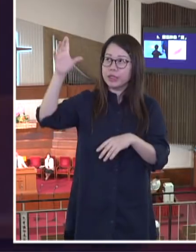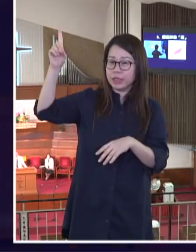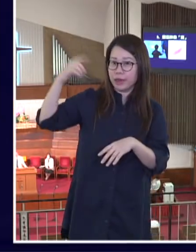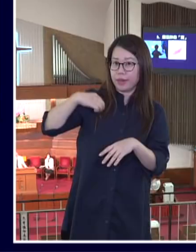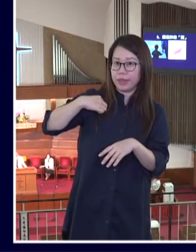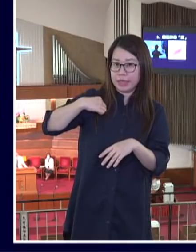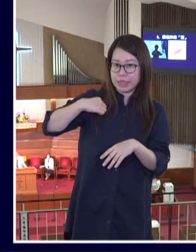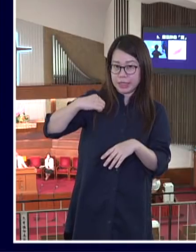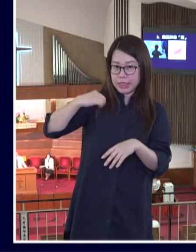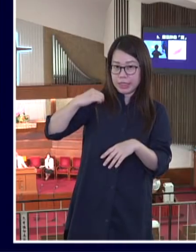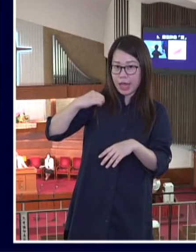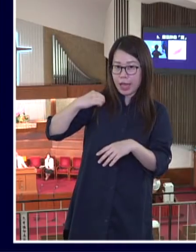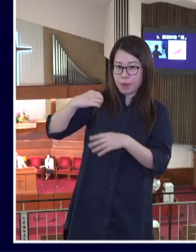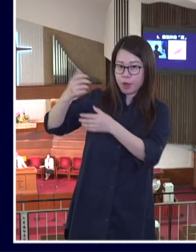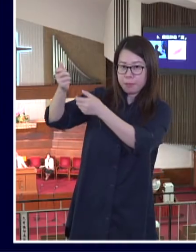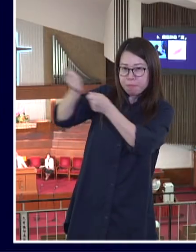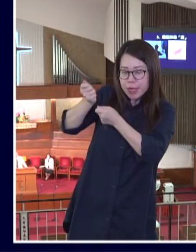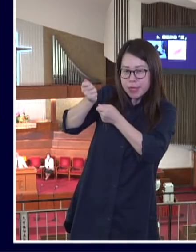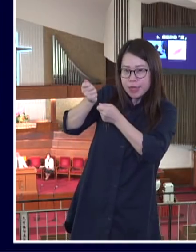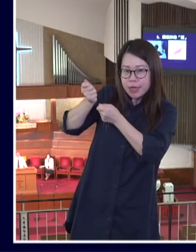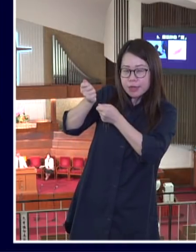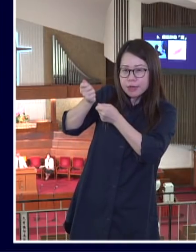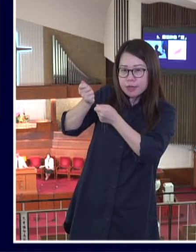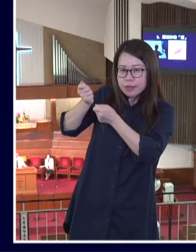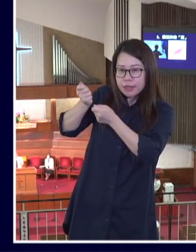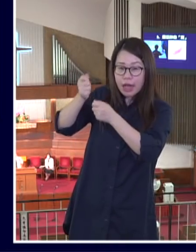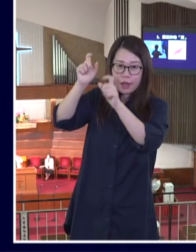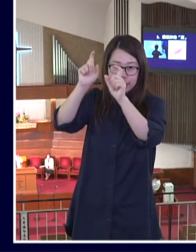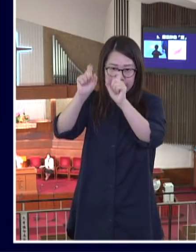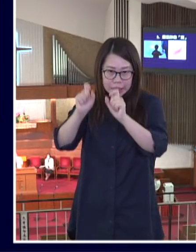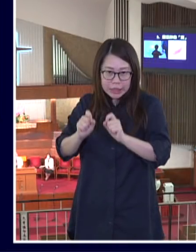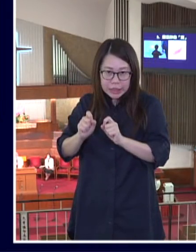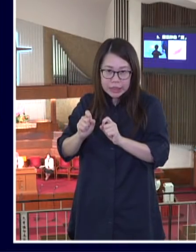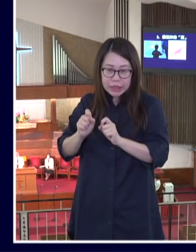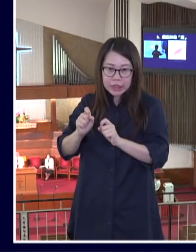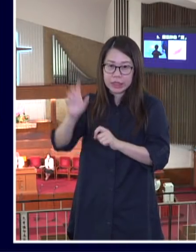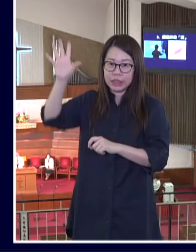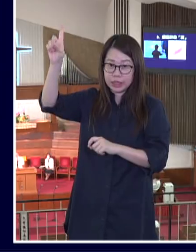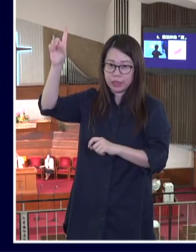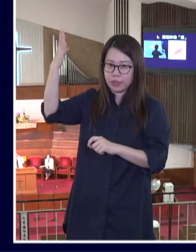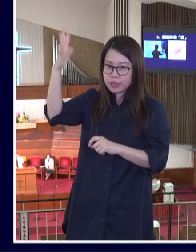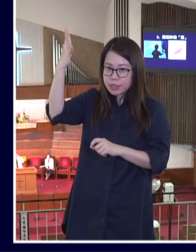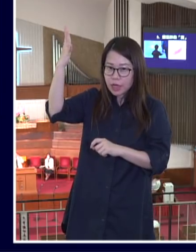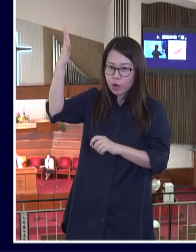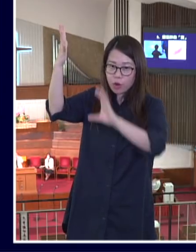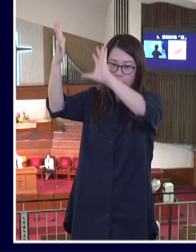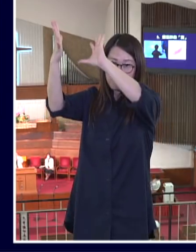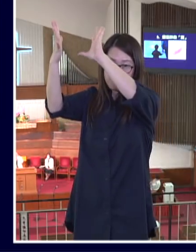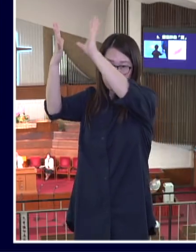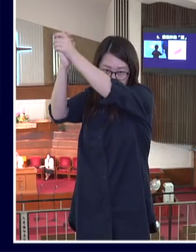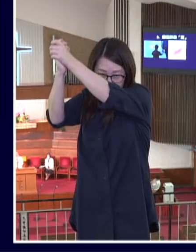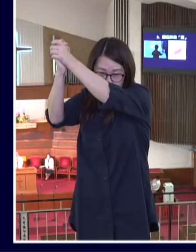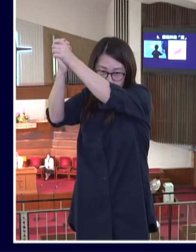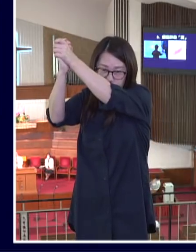呢其实更加精确一点就是我们要捉住神的手，让神的大手捉住